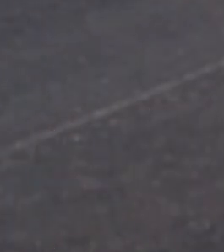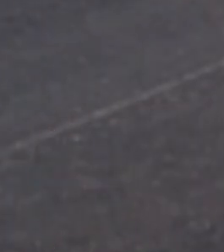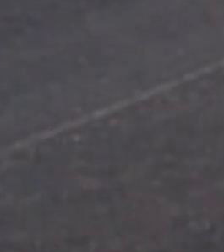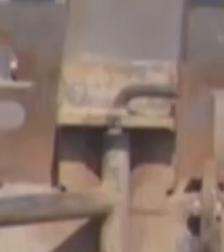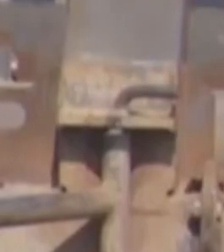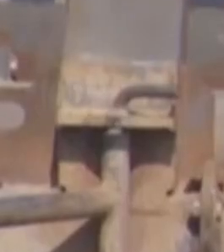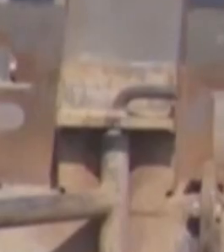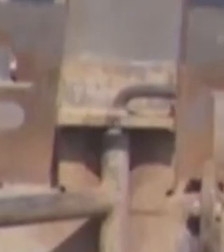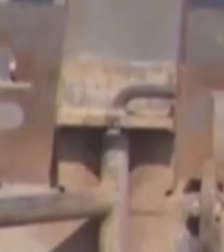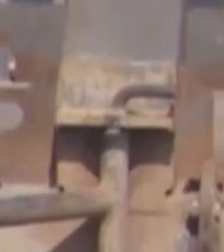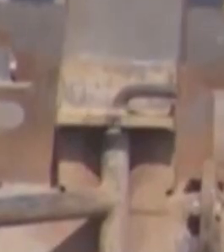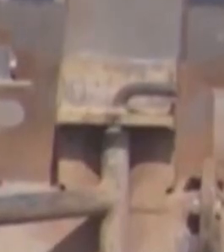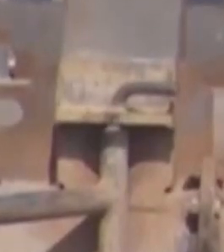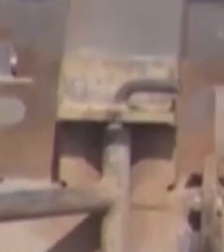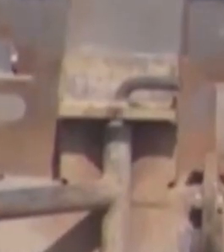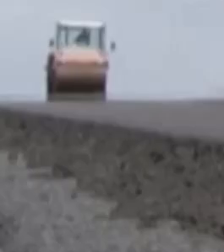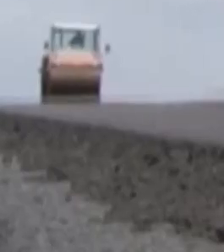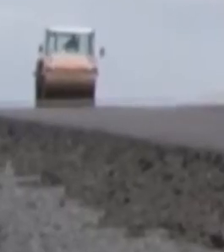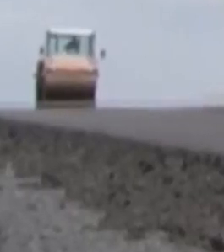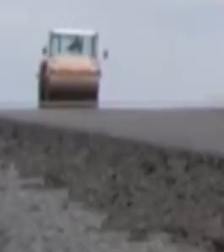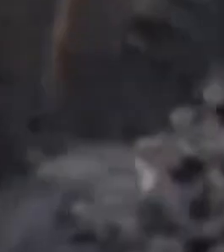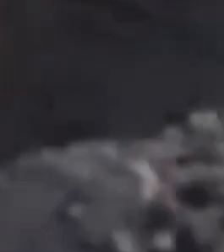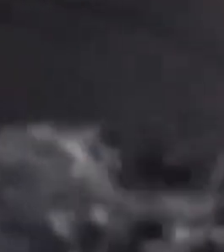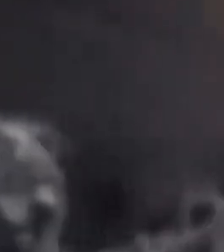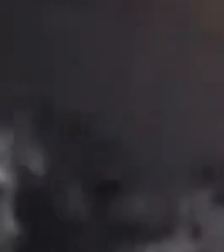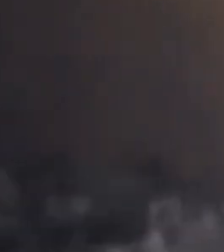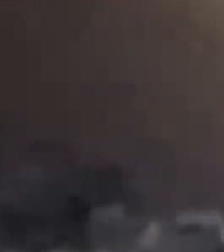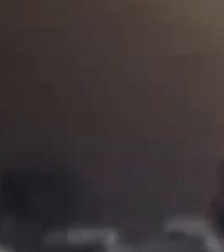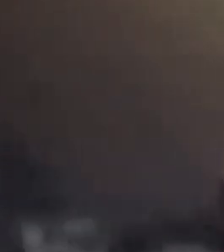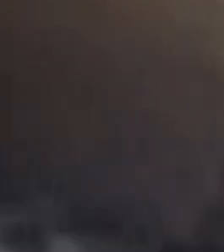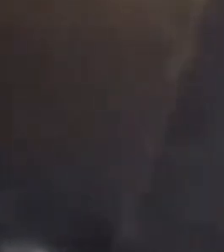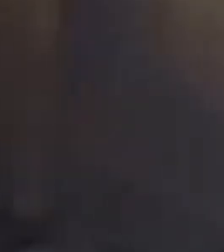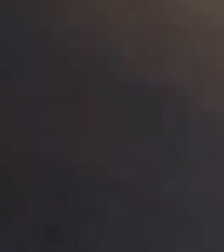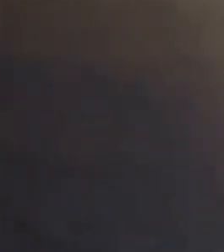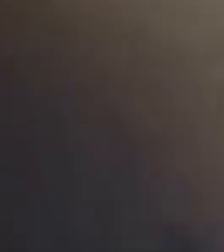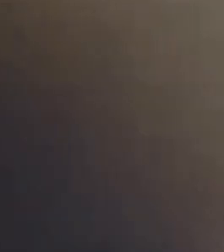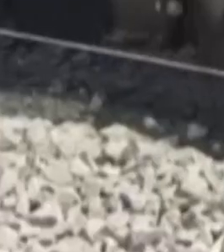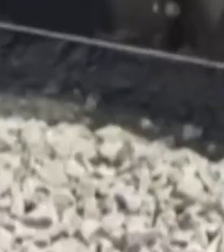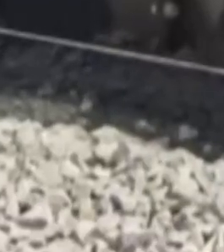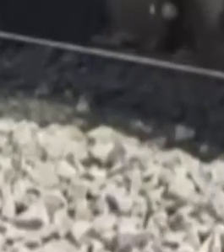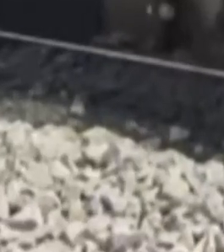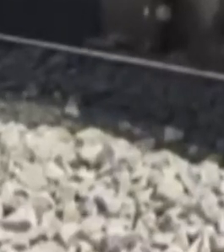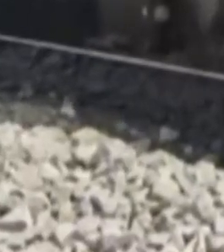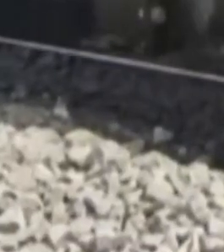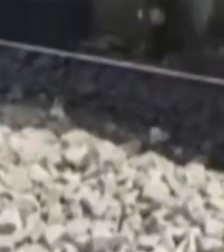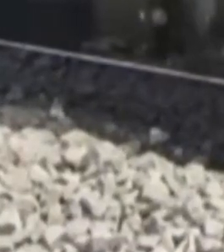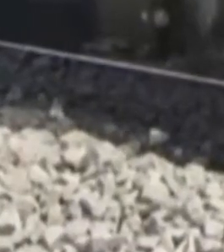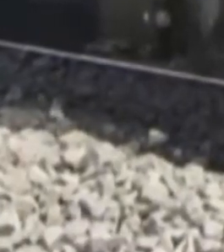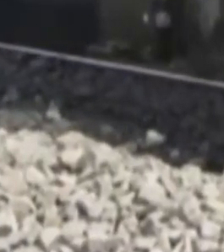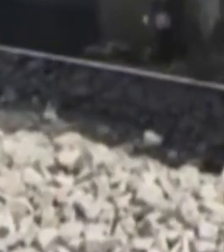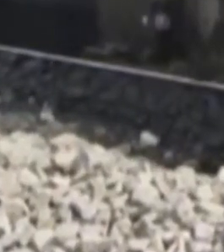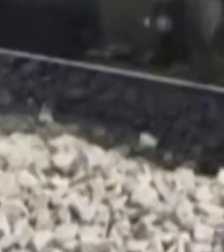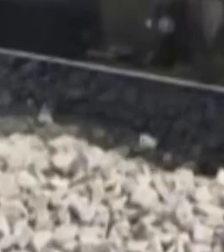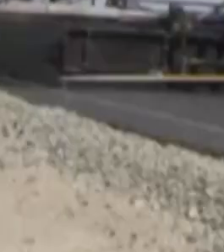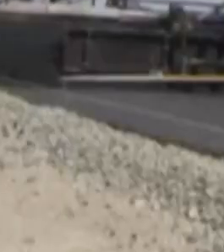Дороги влияния. В Казахстане появится рейтинг акимов. Позиция глав городов и регионов будет напрямую зависеть от удовлетворенности казахстанцев